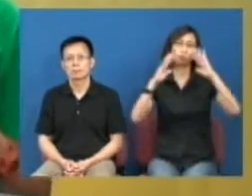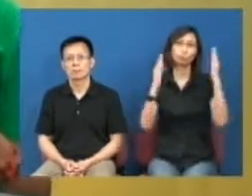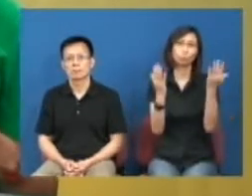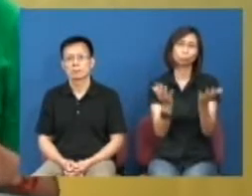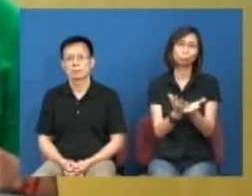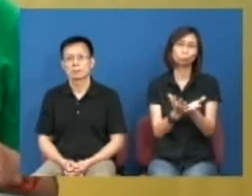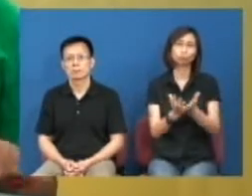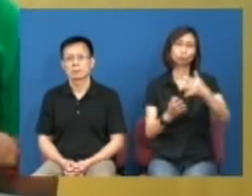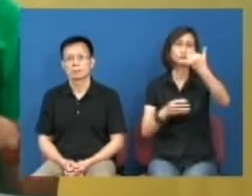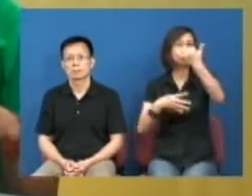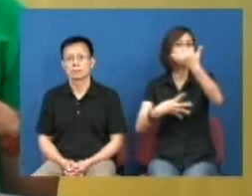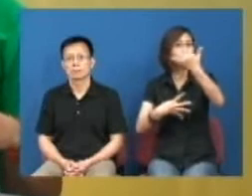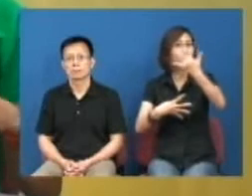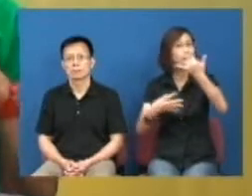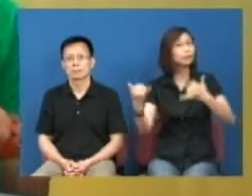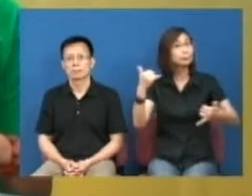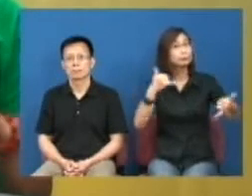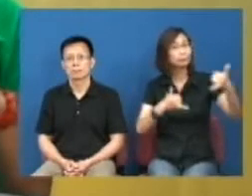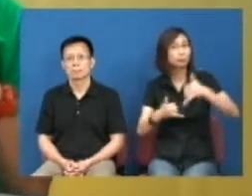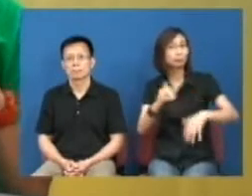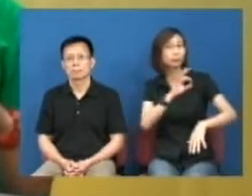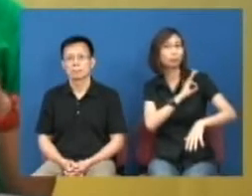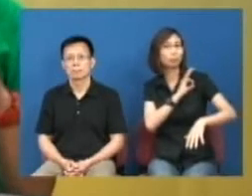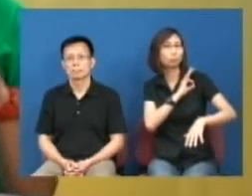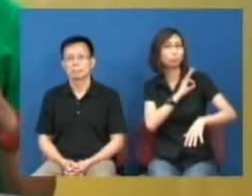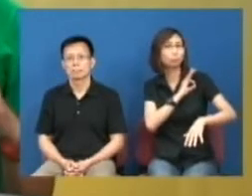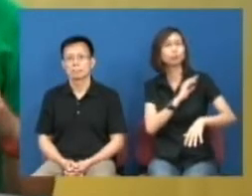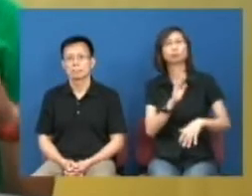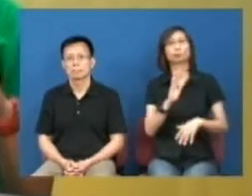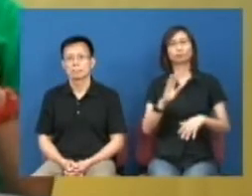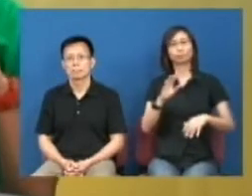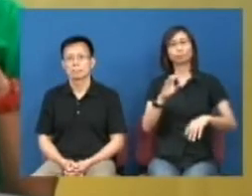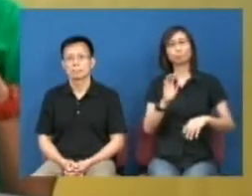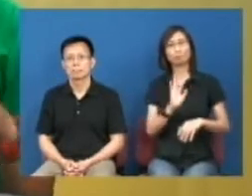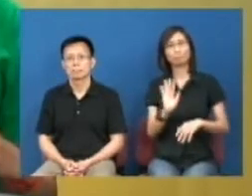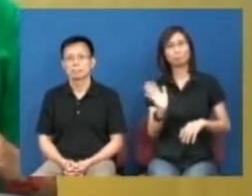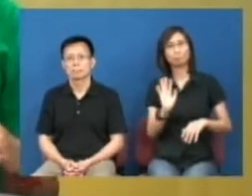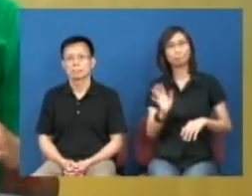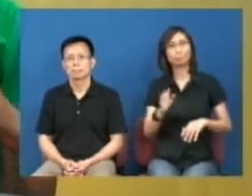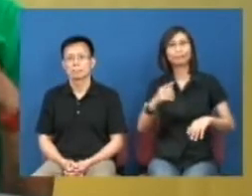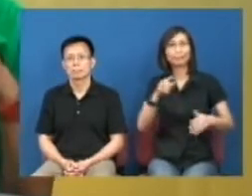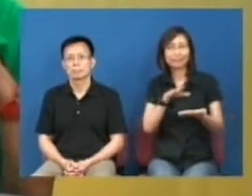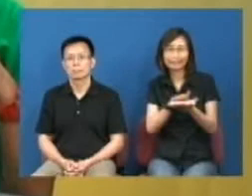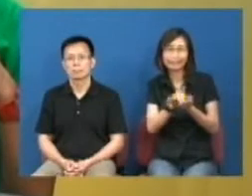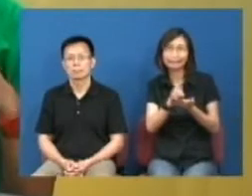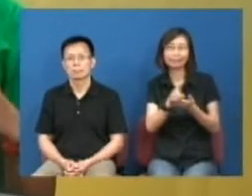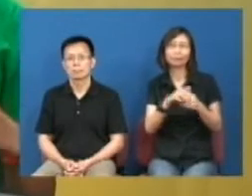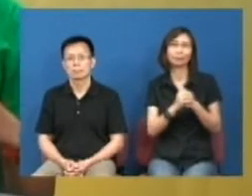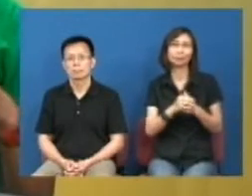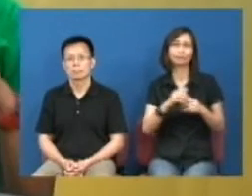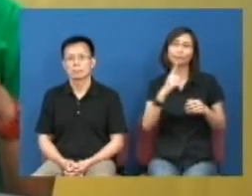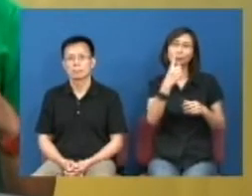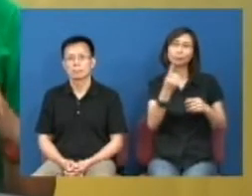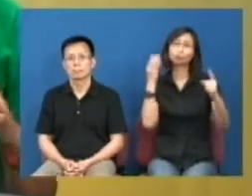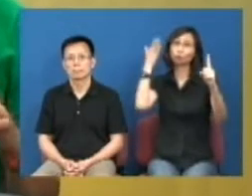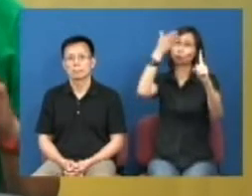光集會本身個意義唔單止係喺六月四號晚上聚咗一班人，大家為咗一個共同目的